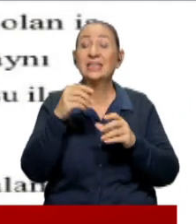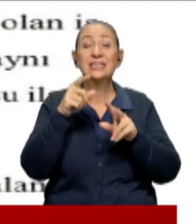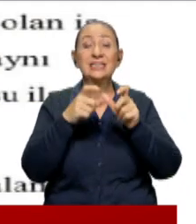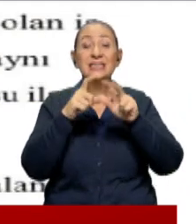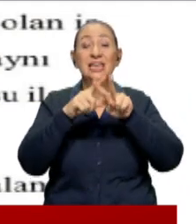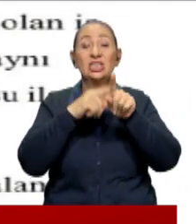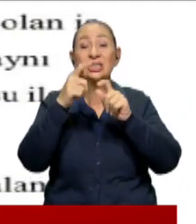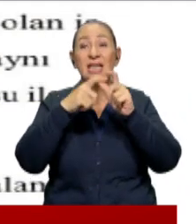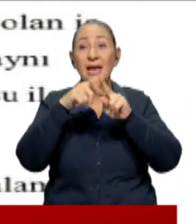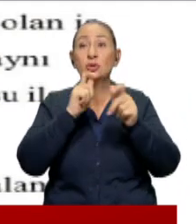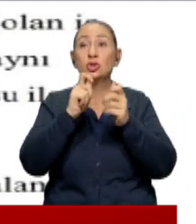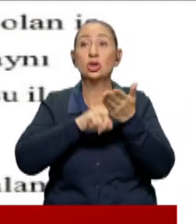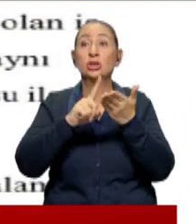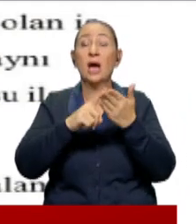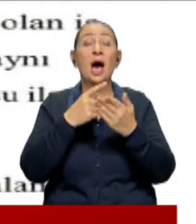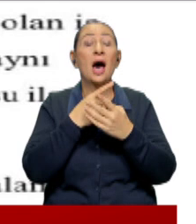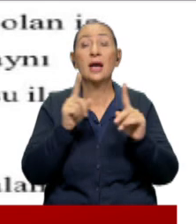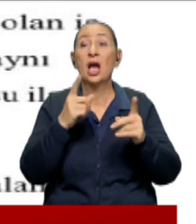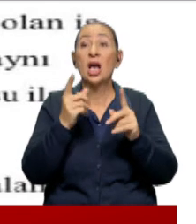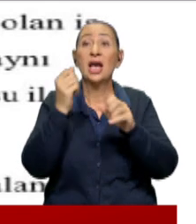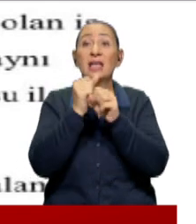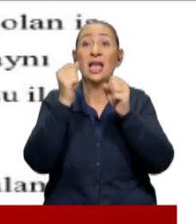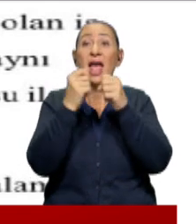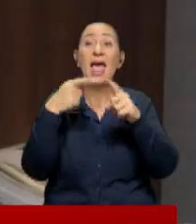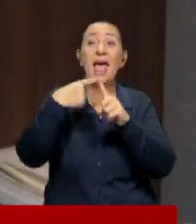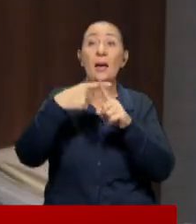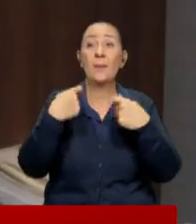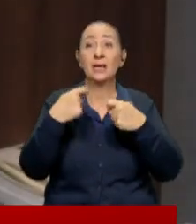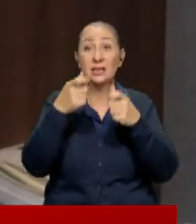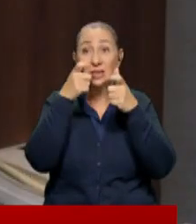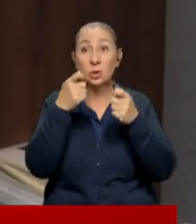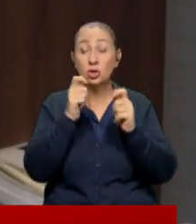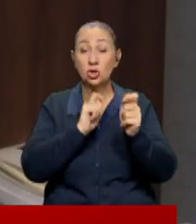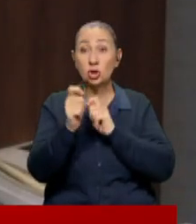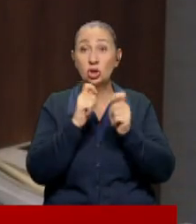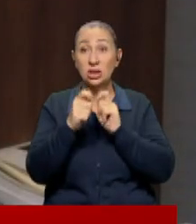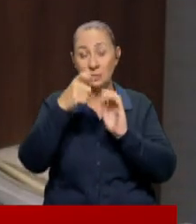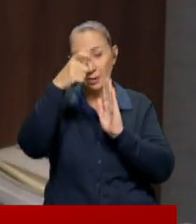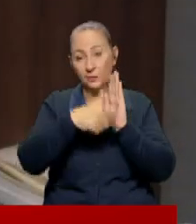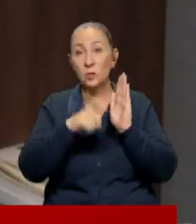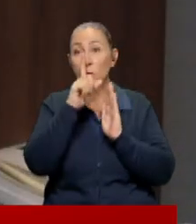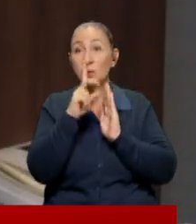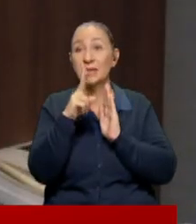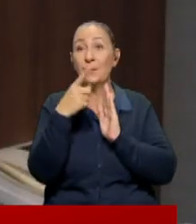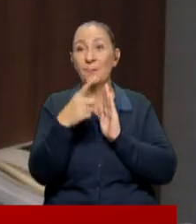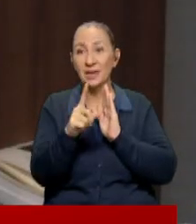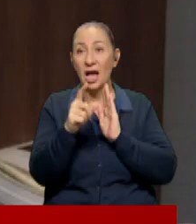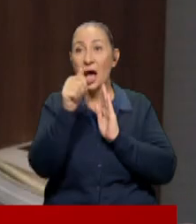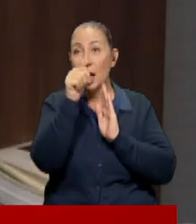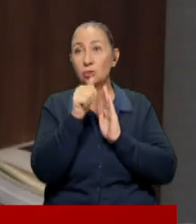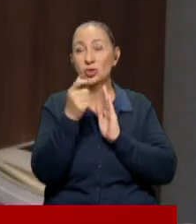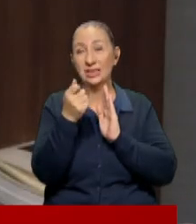Sayıştay, sözleşmeye aykırı kat be kat ek maliyetlere dikkat çekti. Sözleşme tutarı